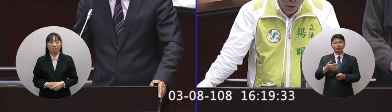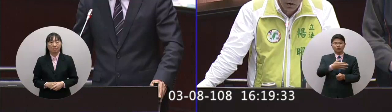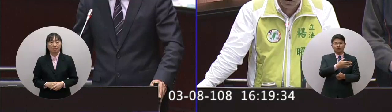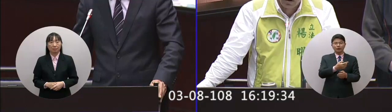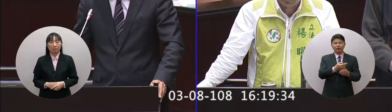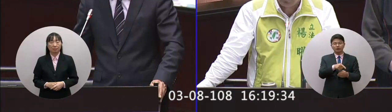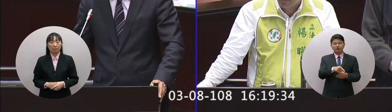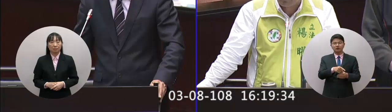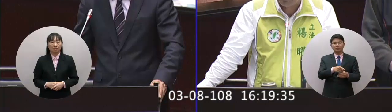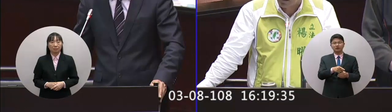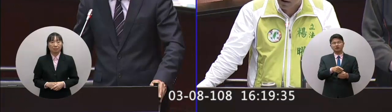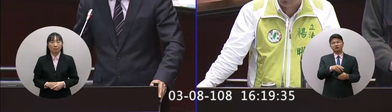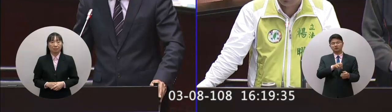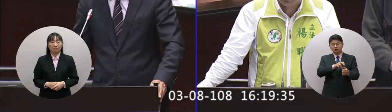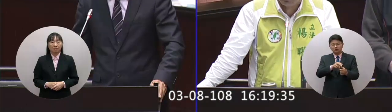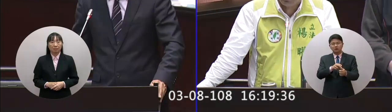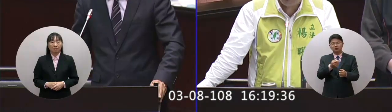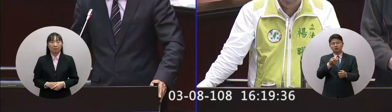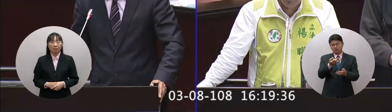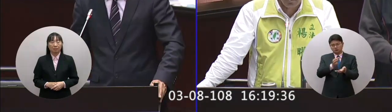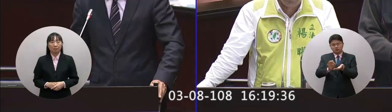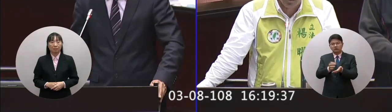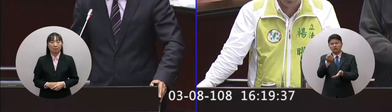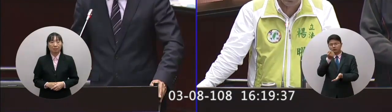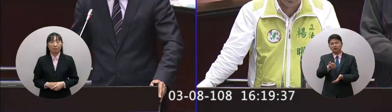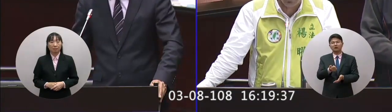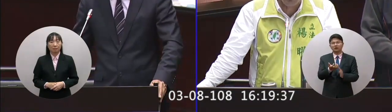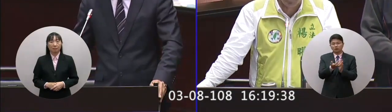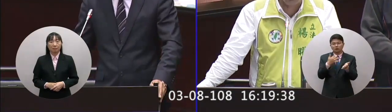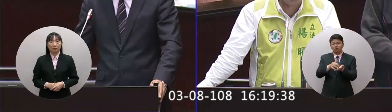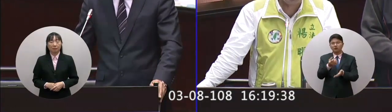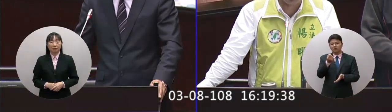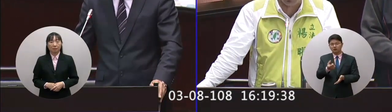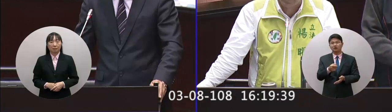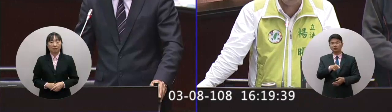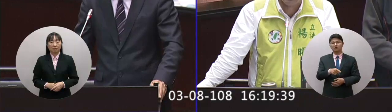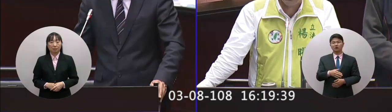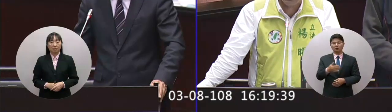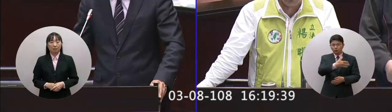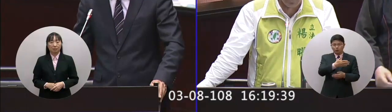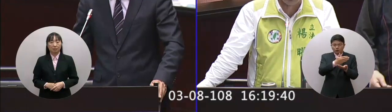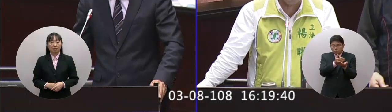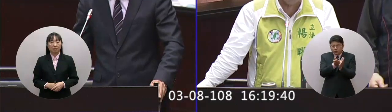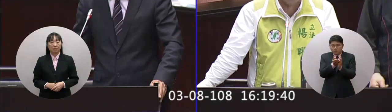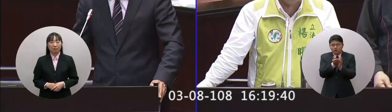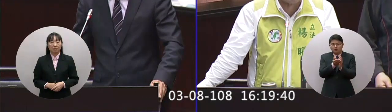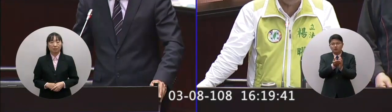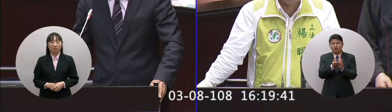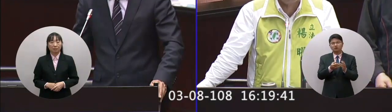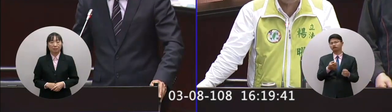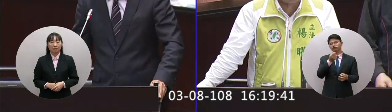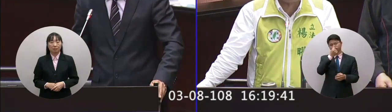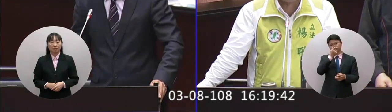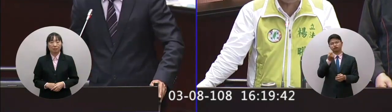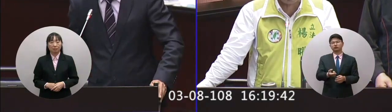流的经费非常少，放流的鱼苗种类也非常的